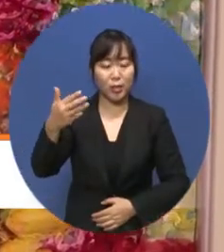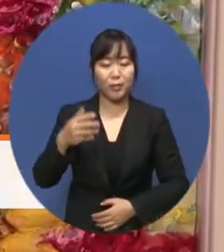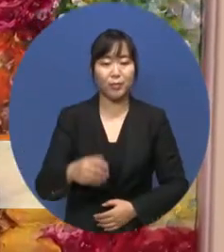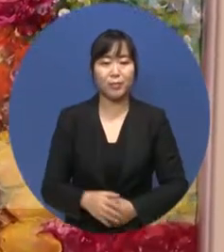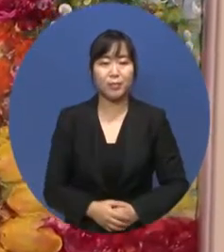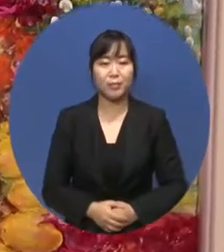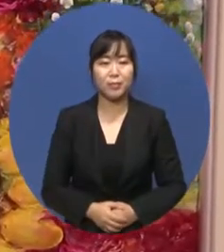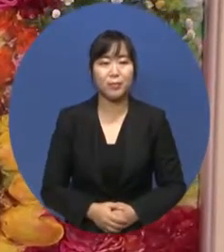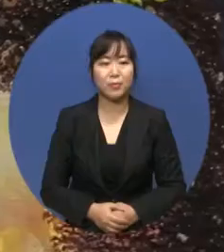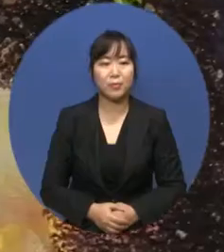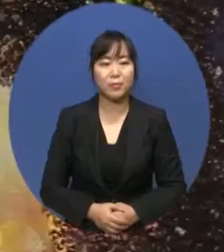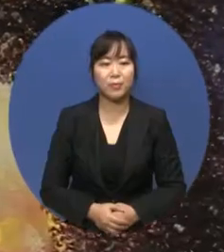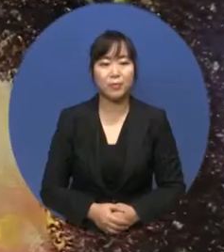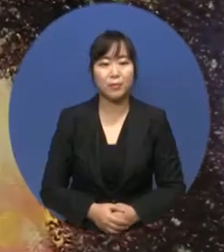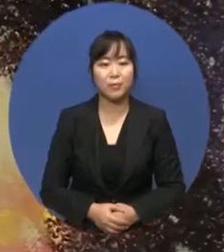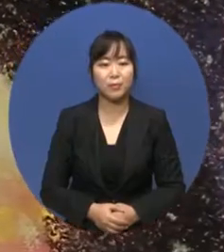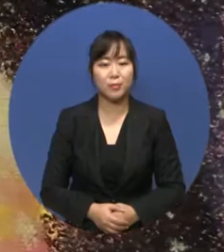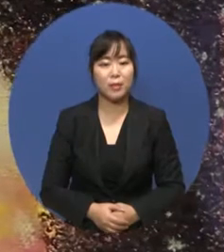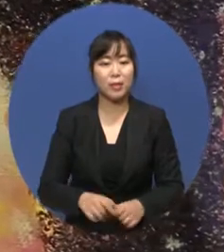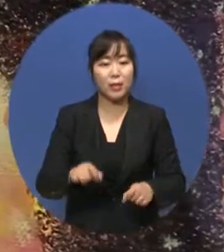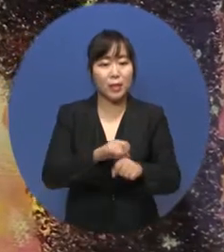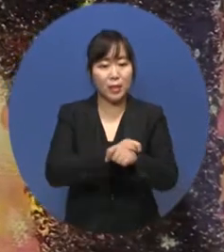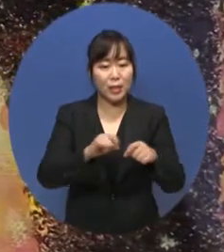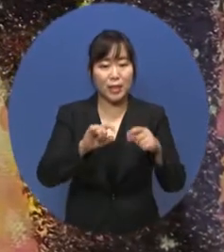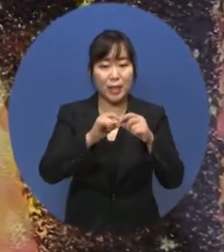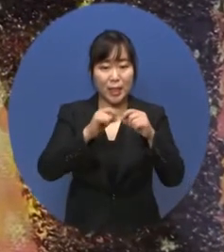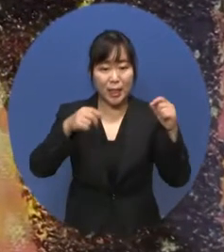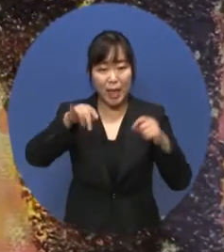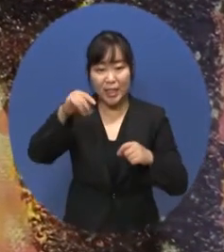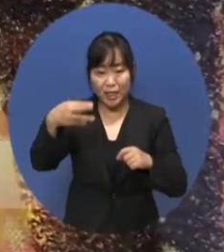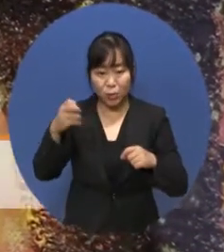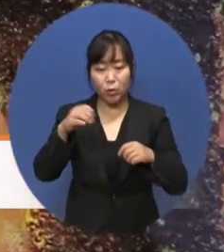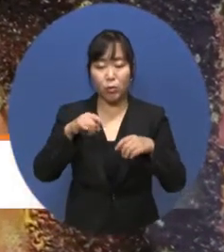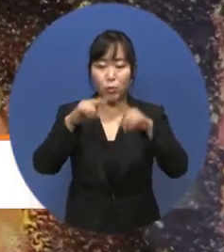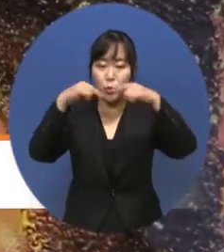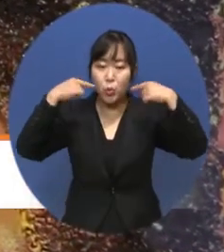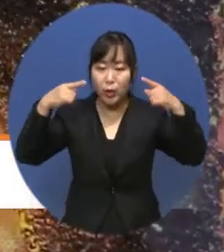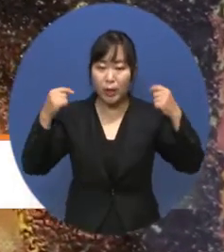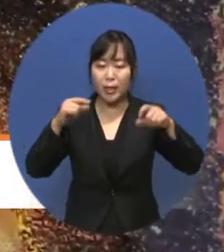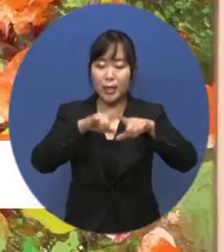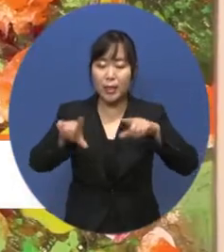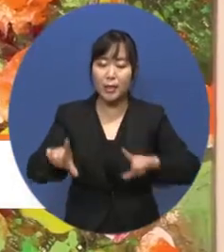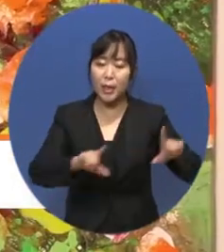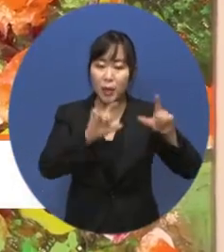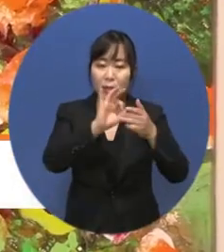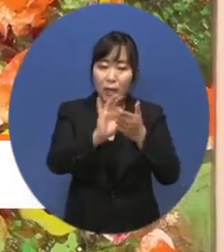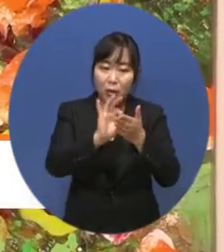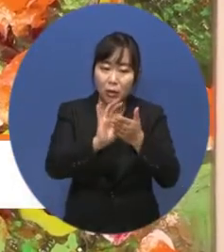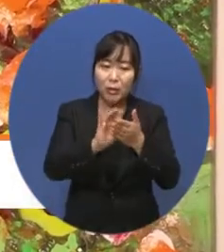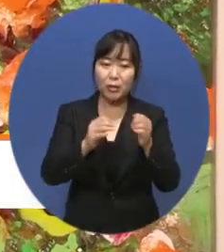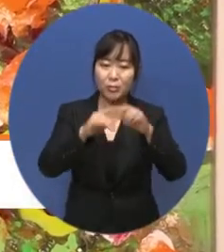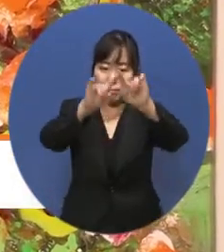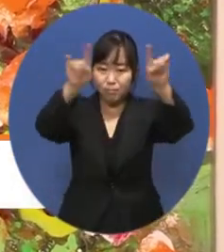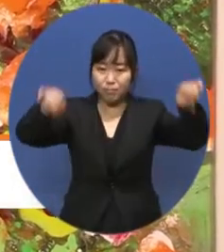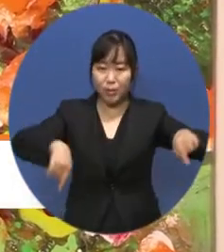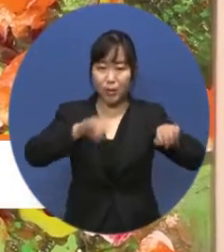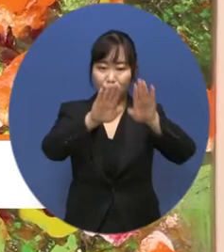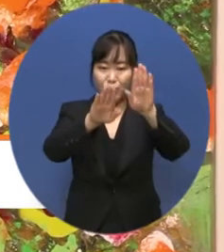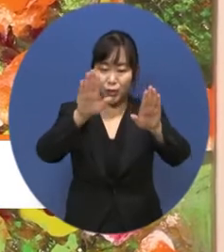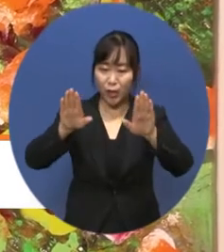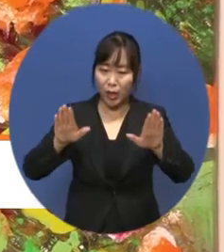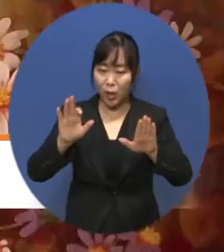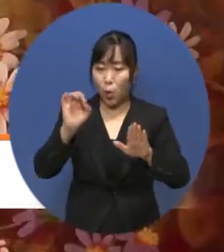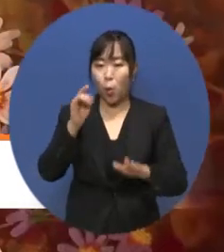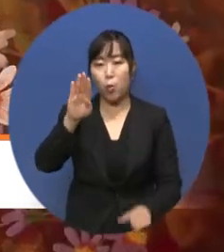보이고 있습니다. 특히 실과 종이 등 일상생활에 쓰이는 재료들을 캔버스 위에 붙여 표현한